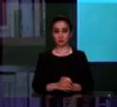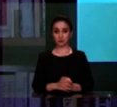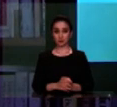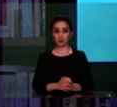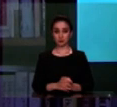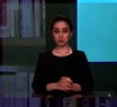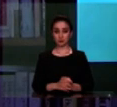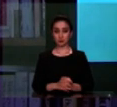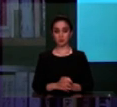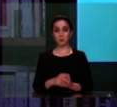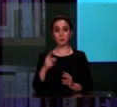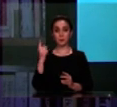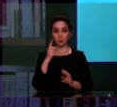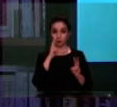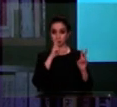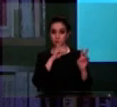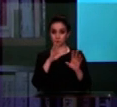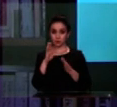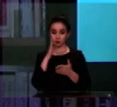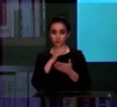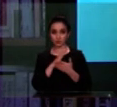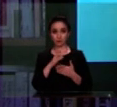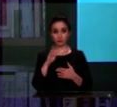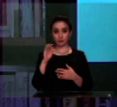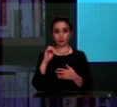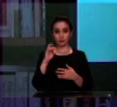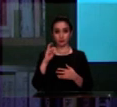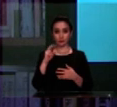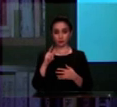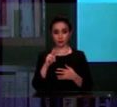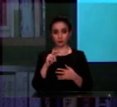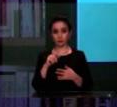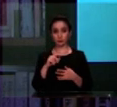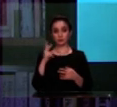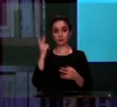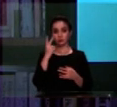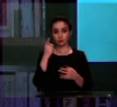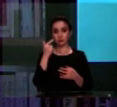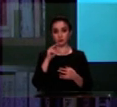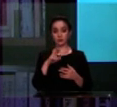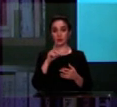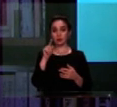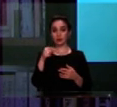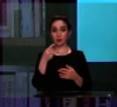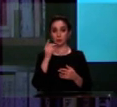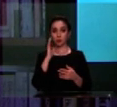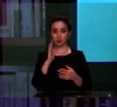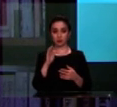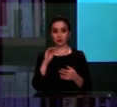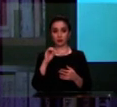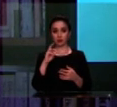Birinchi gapda aks ettirilgan fe'li. Ikkinchi gapda talab qiladi